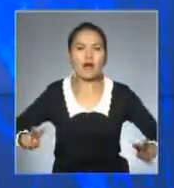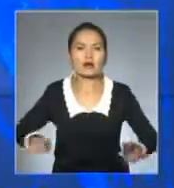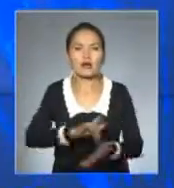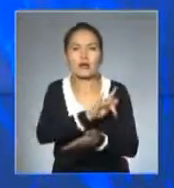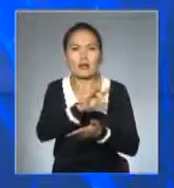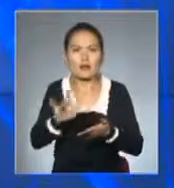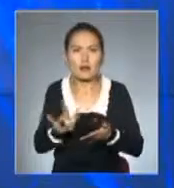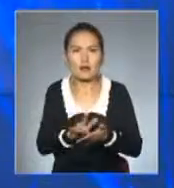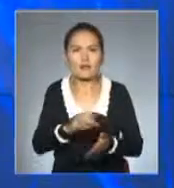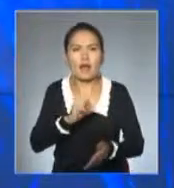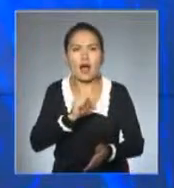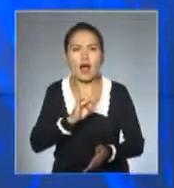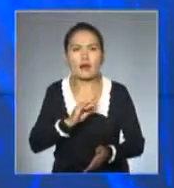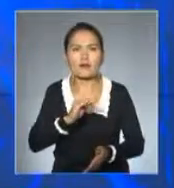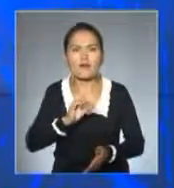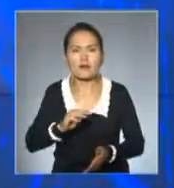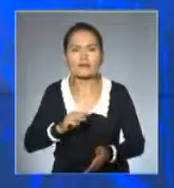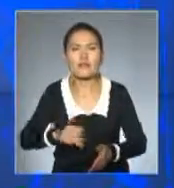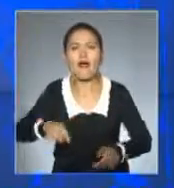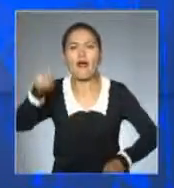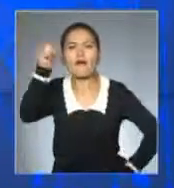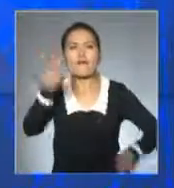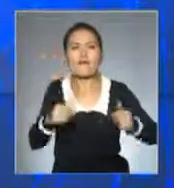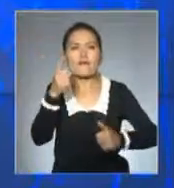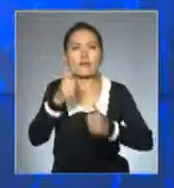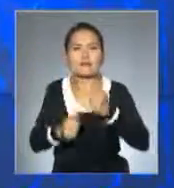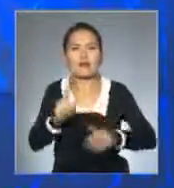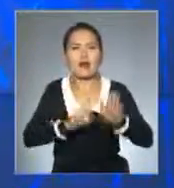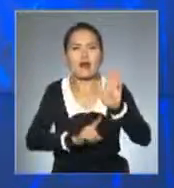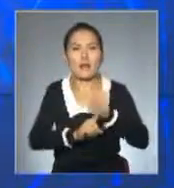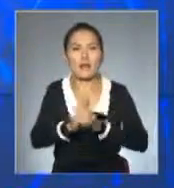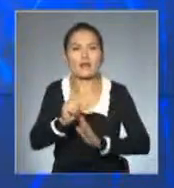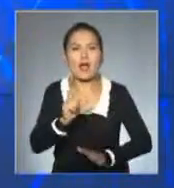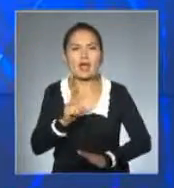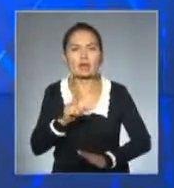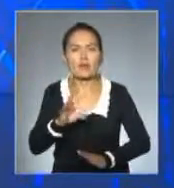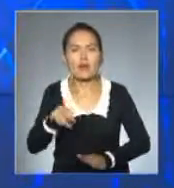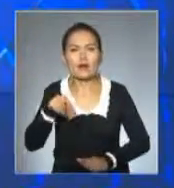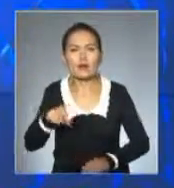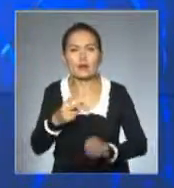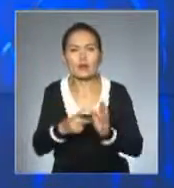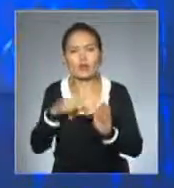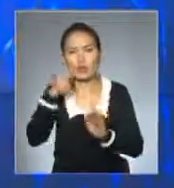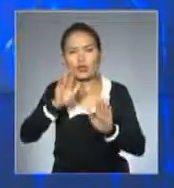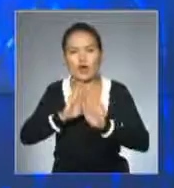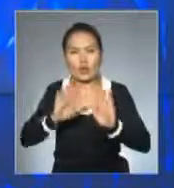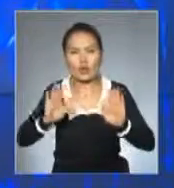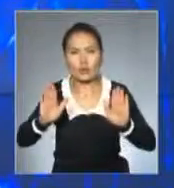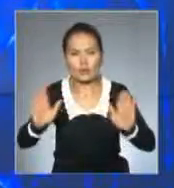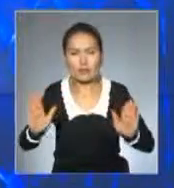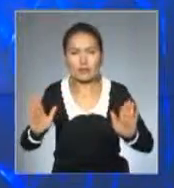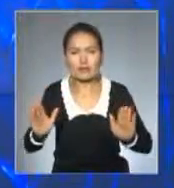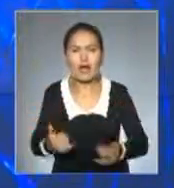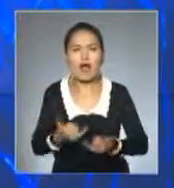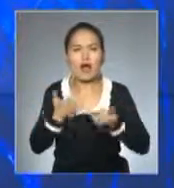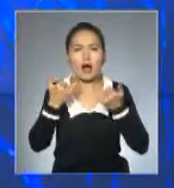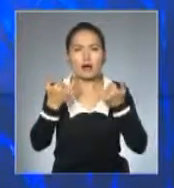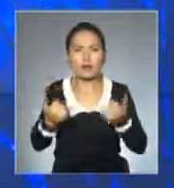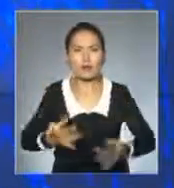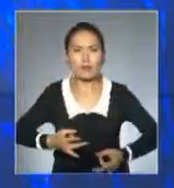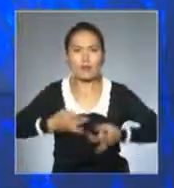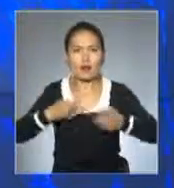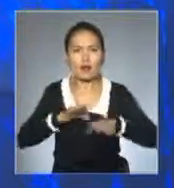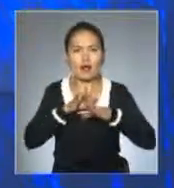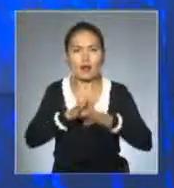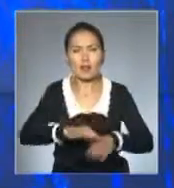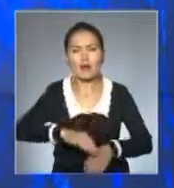Елордада Астана Арт Фест фестивалі басталды. Шараның тақырыбы Экспо 2017 көрмесіне арналып, болашақ энергиясы деп аталған. Әлемнің түпкір-түпкірінен